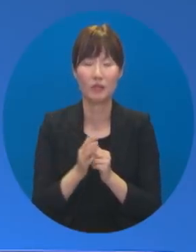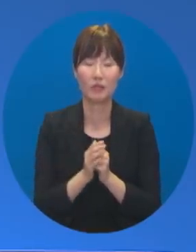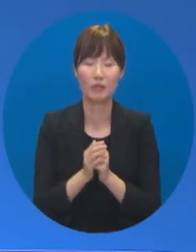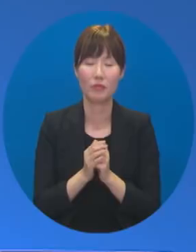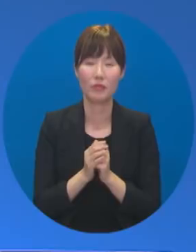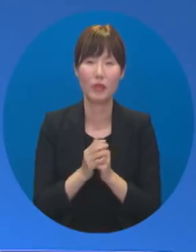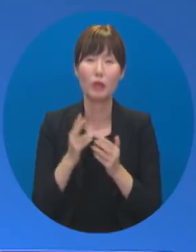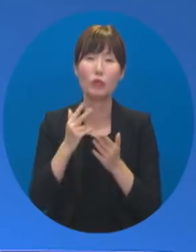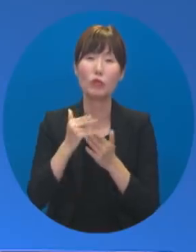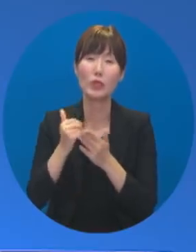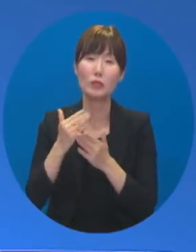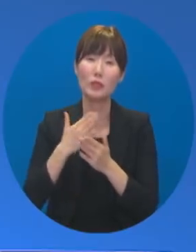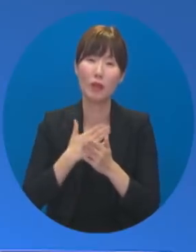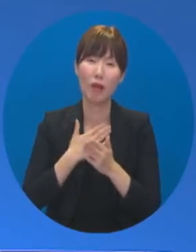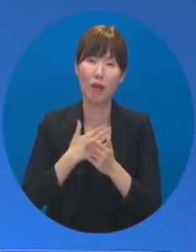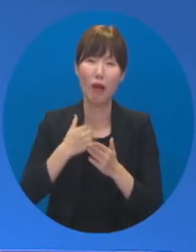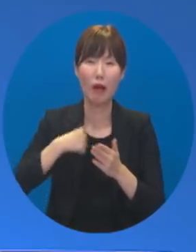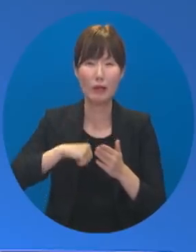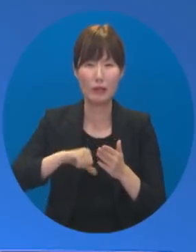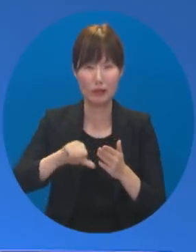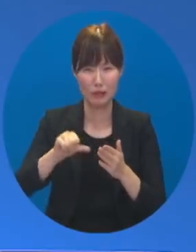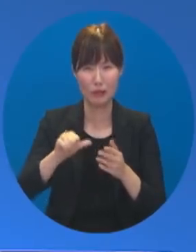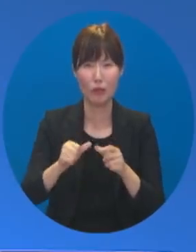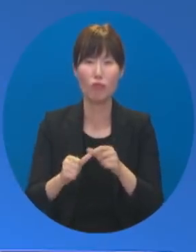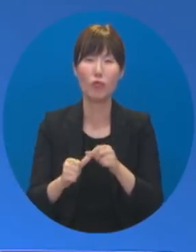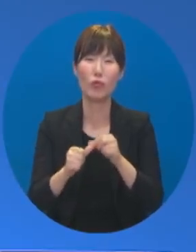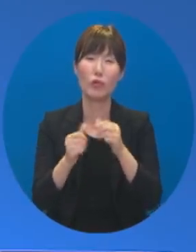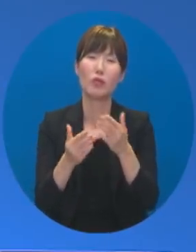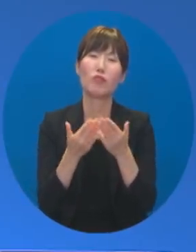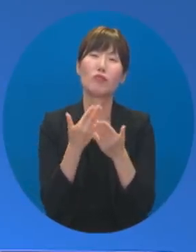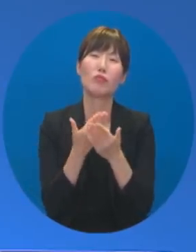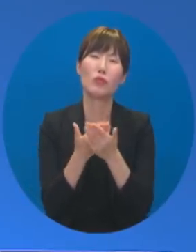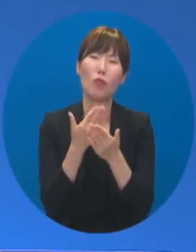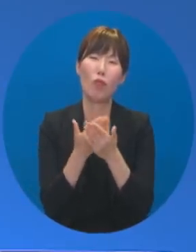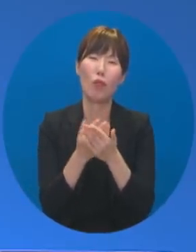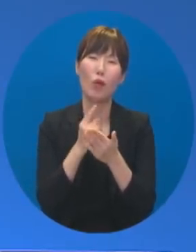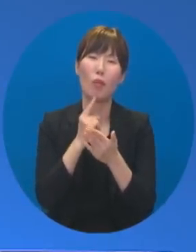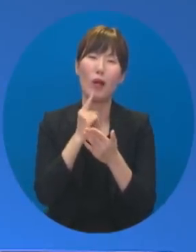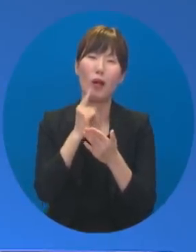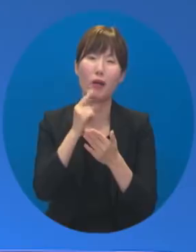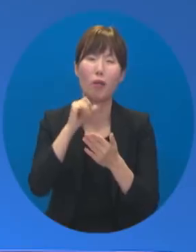이야기하기가 말이 안 나오더라고요. 그래서 제가